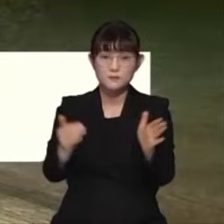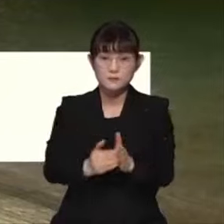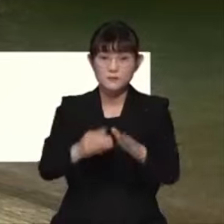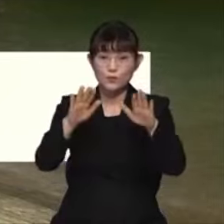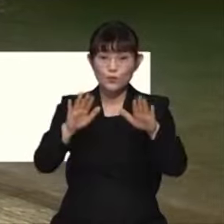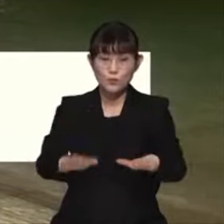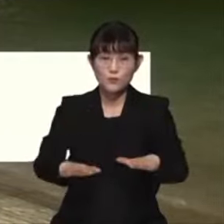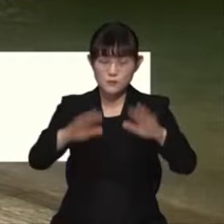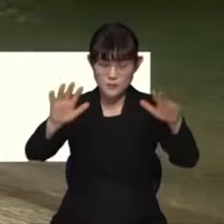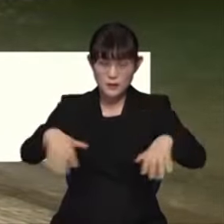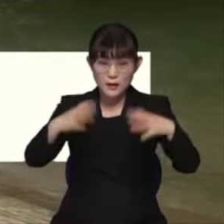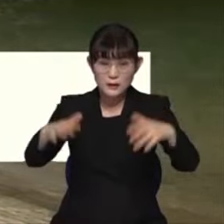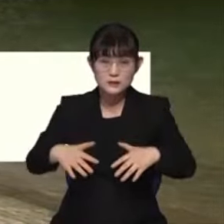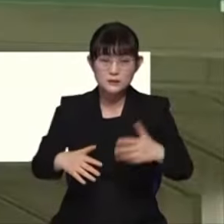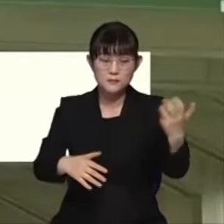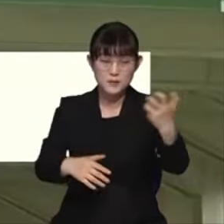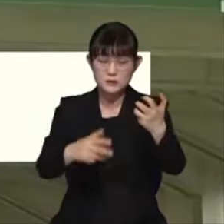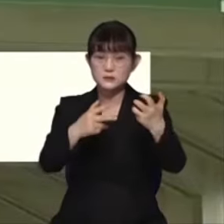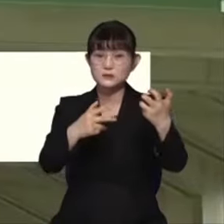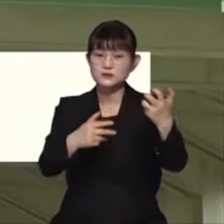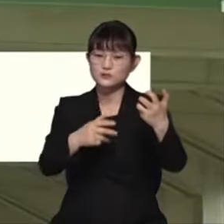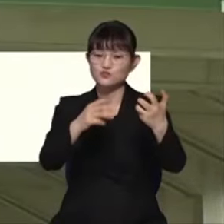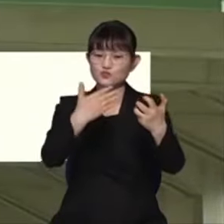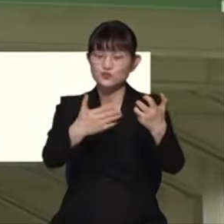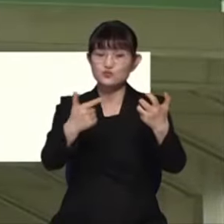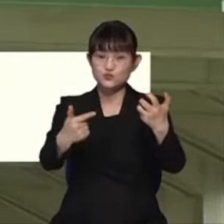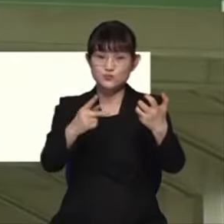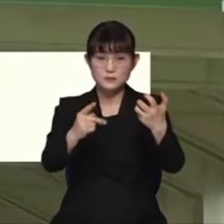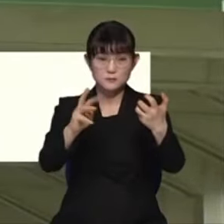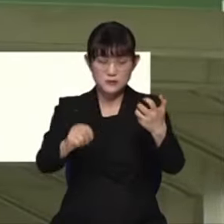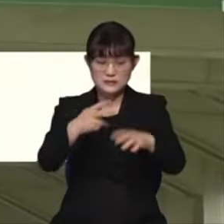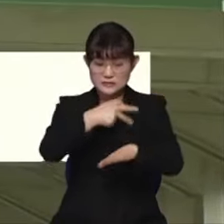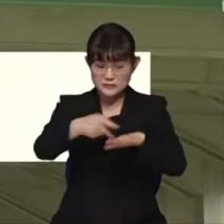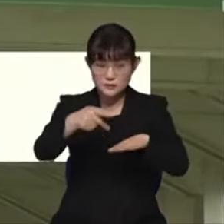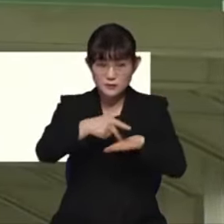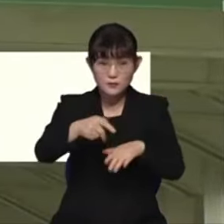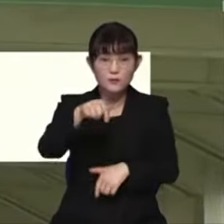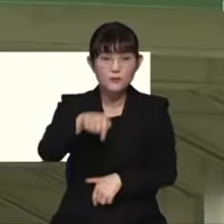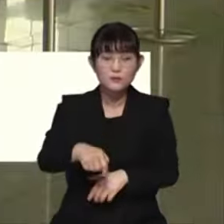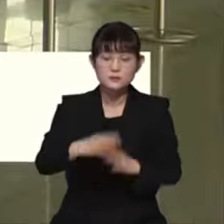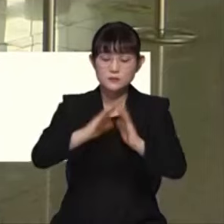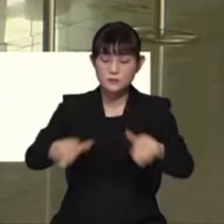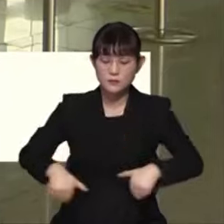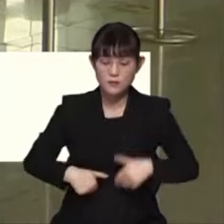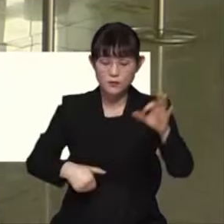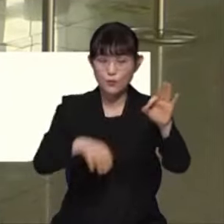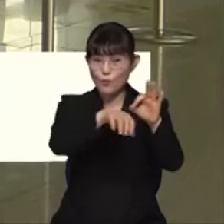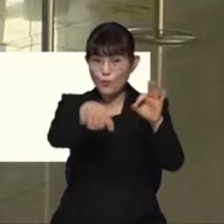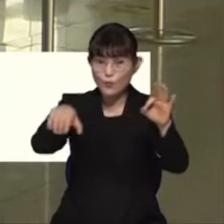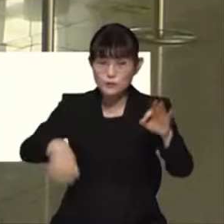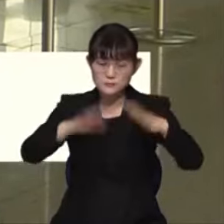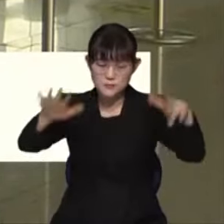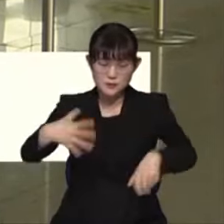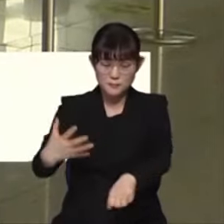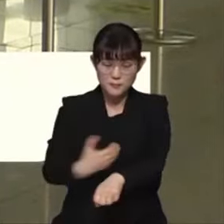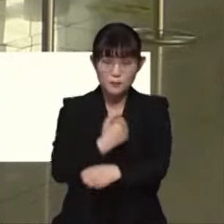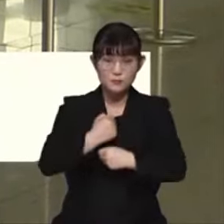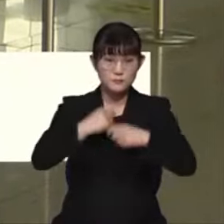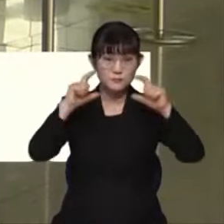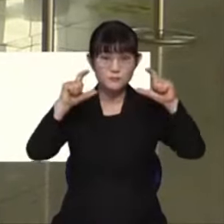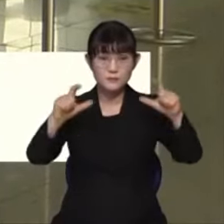오늘 최대 순간풍속이 시속 89.6km를 기록한 신안군을 비롯해 전남 10개 시군에 강풍주의보가